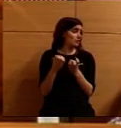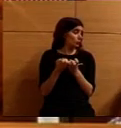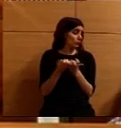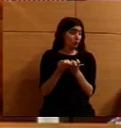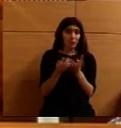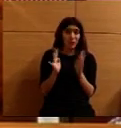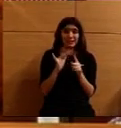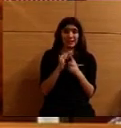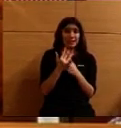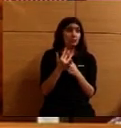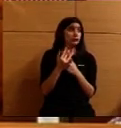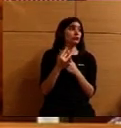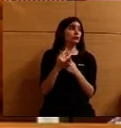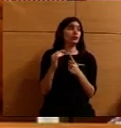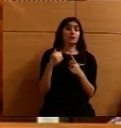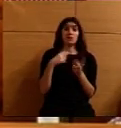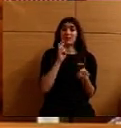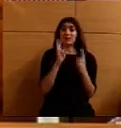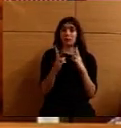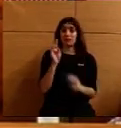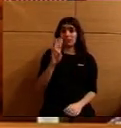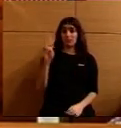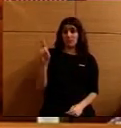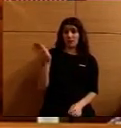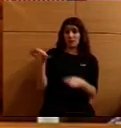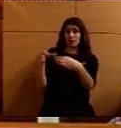En qualsevol cas, jo, contestant al Partit Popular,